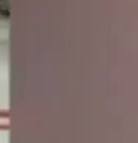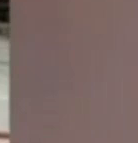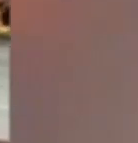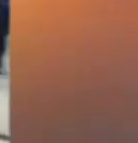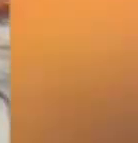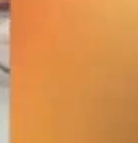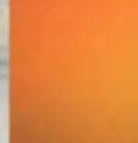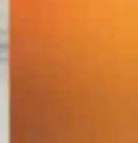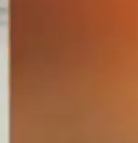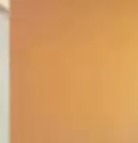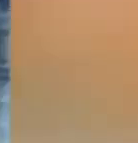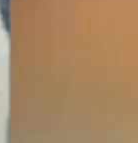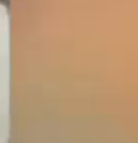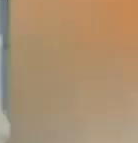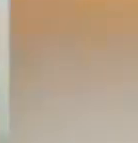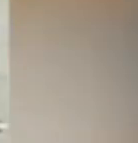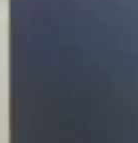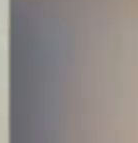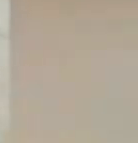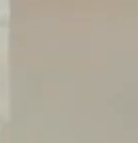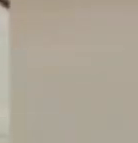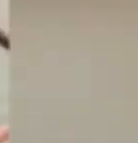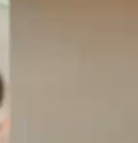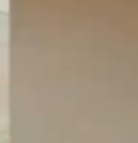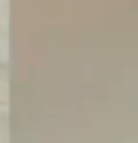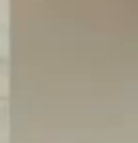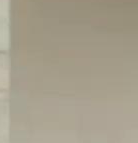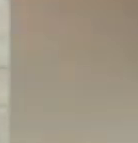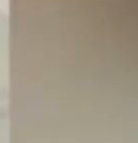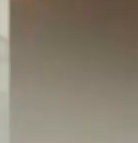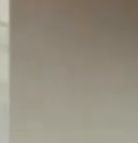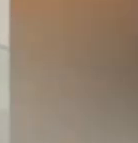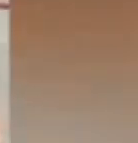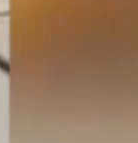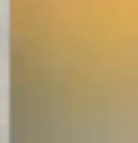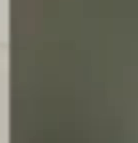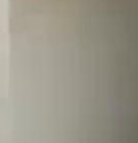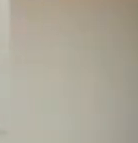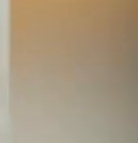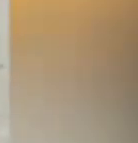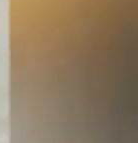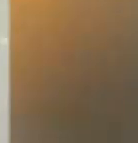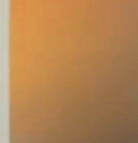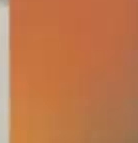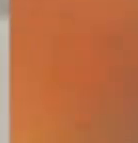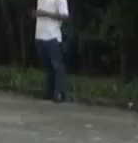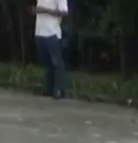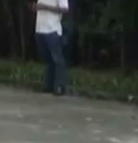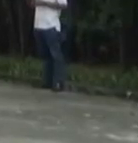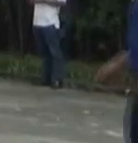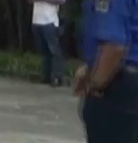terus membesar. Kebakaran ini berawal dari percikan listrik di bagian produksi dan dengan cepat membesar menghanguskan